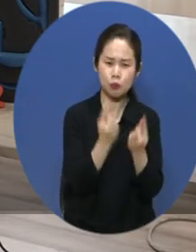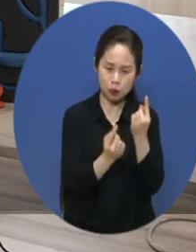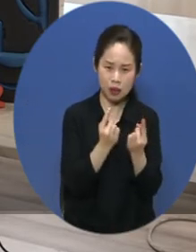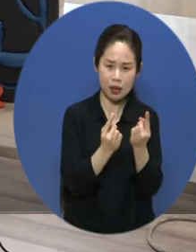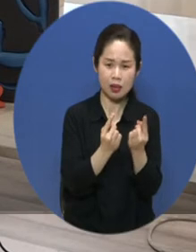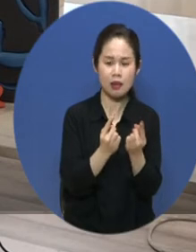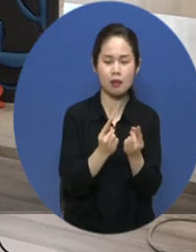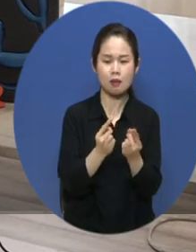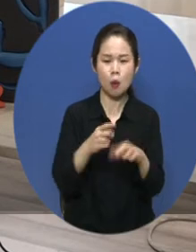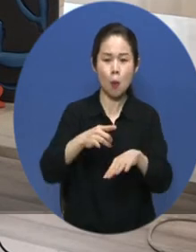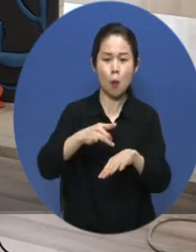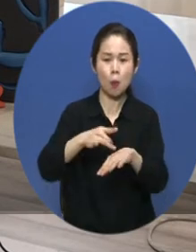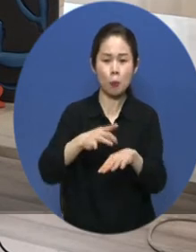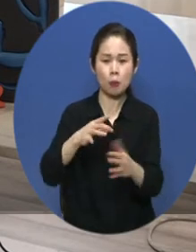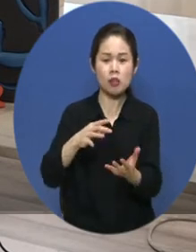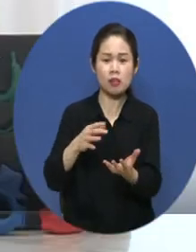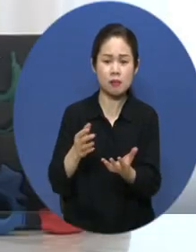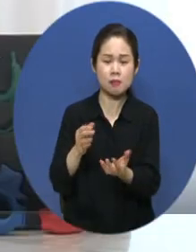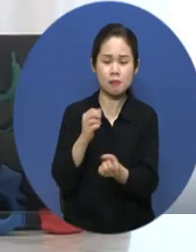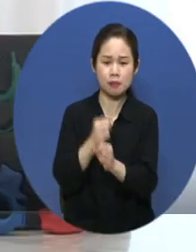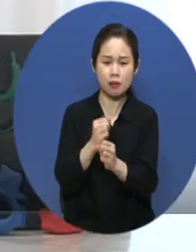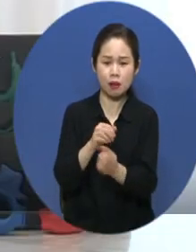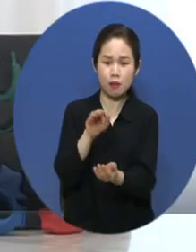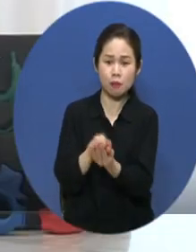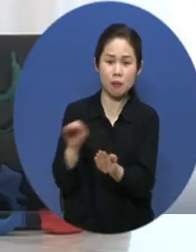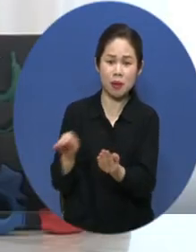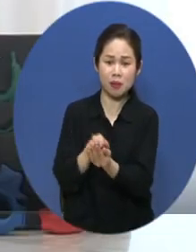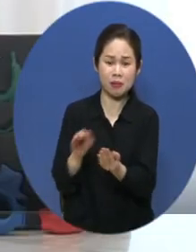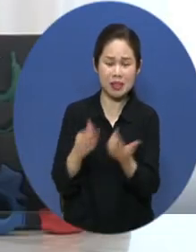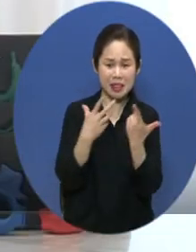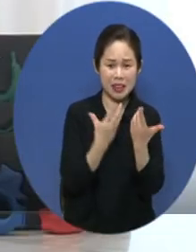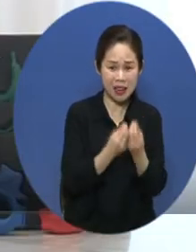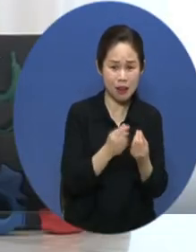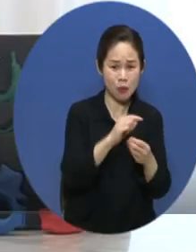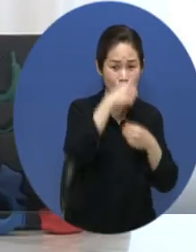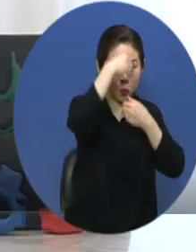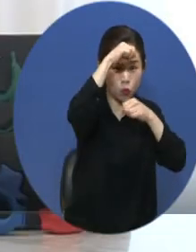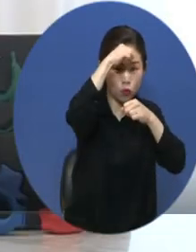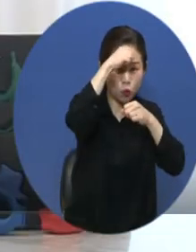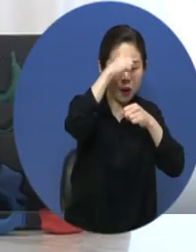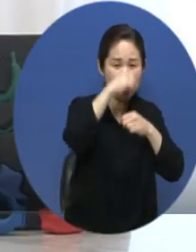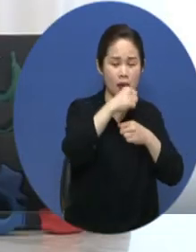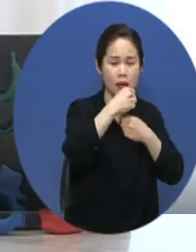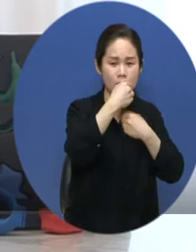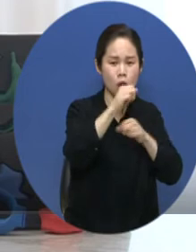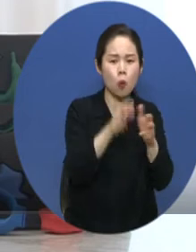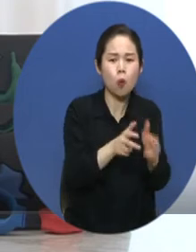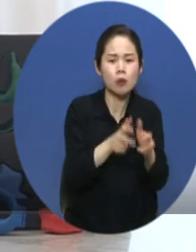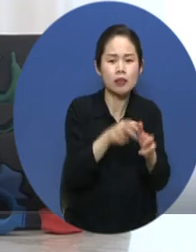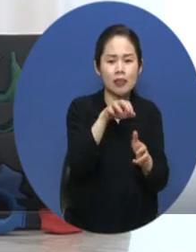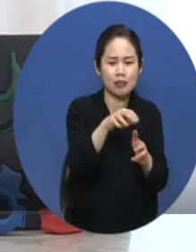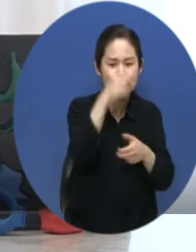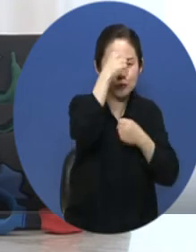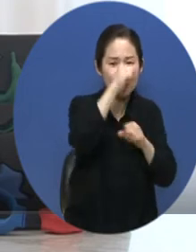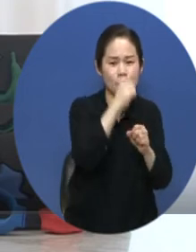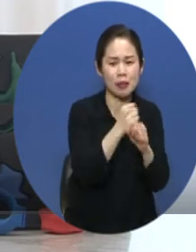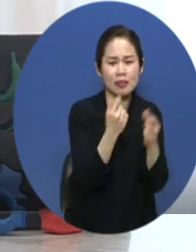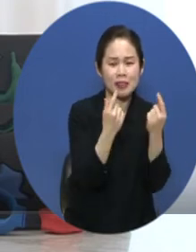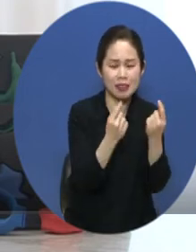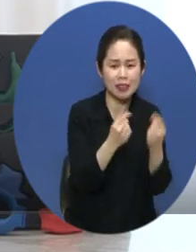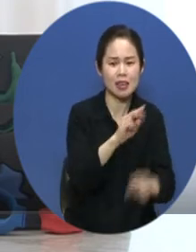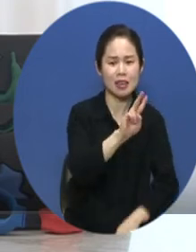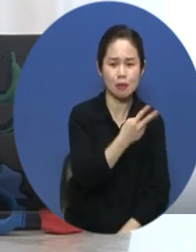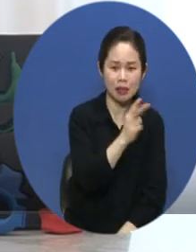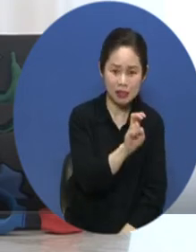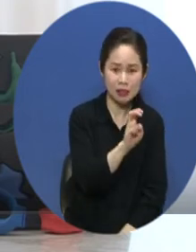양산형 제품이어서 우리들이 그 예를 들어서 신발을 이렇게 사는 것처럼 딱딱딱 그 사이즈가 정해져 있었어요. 그래서